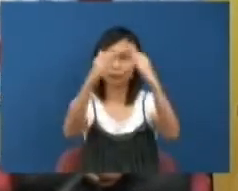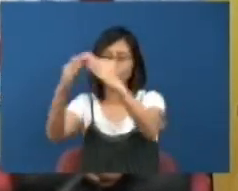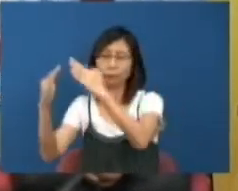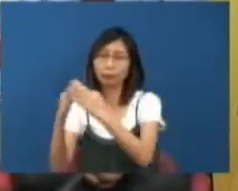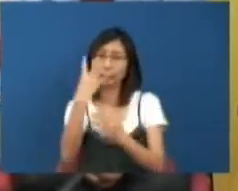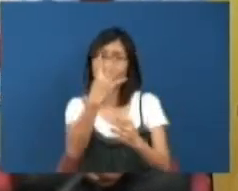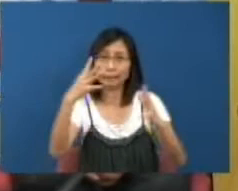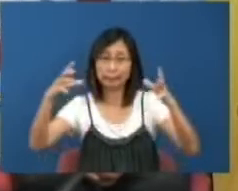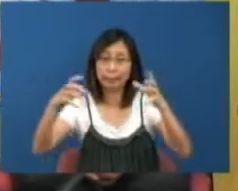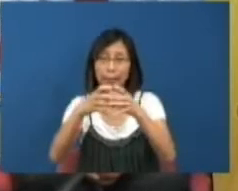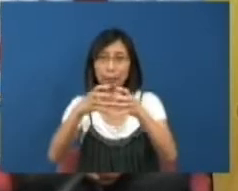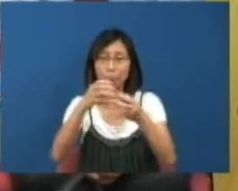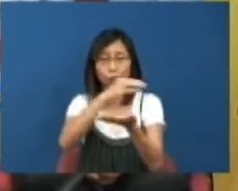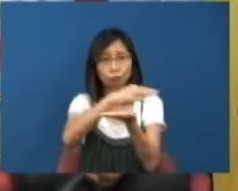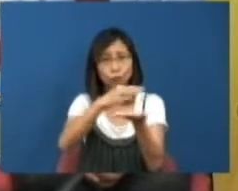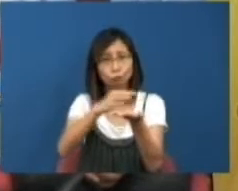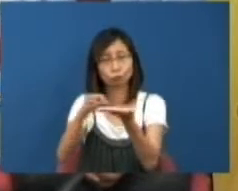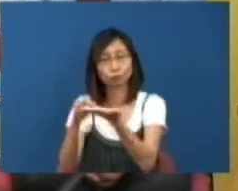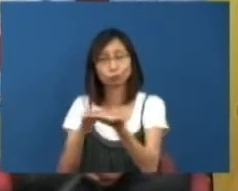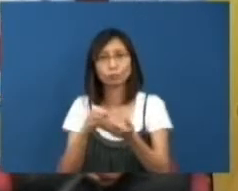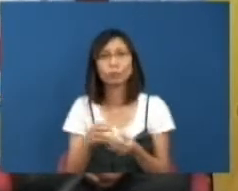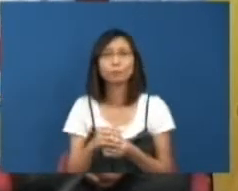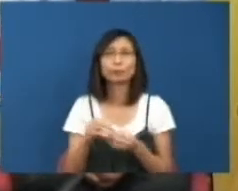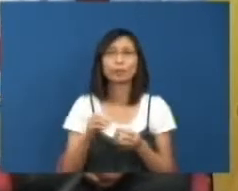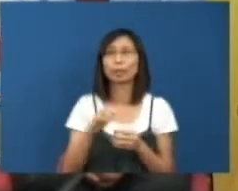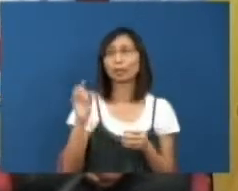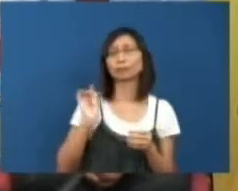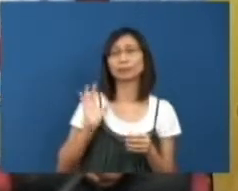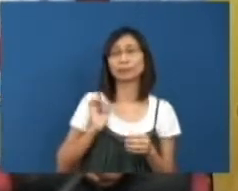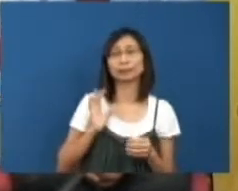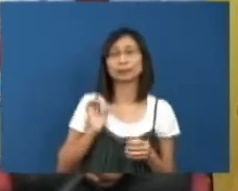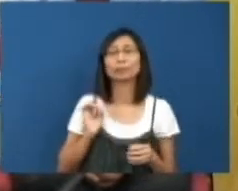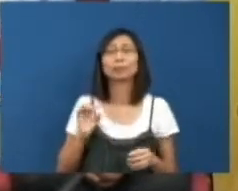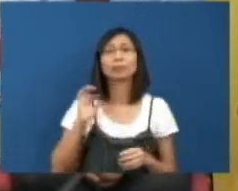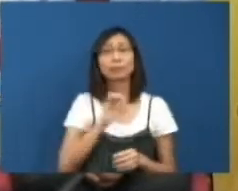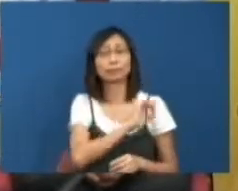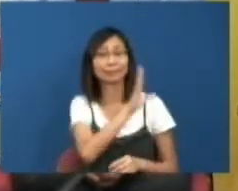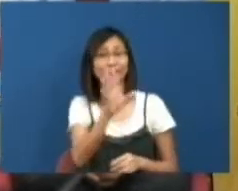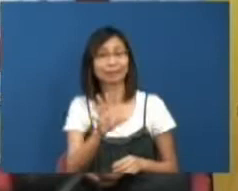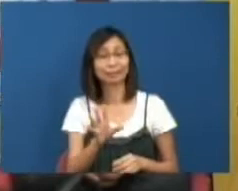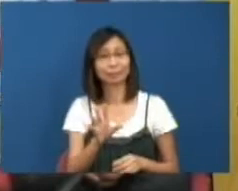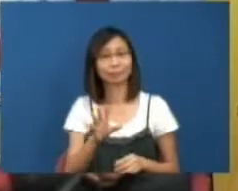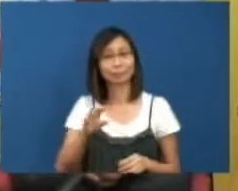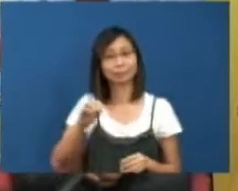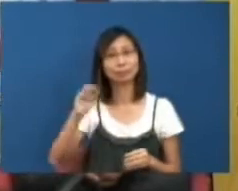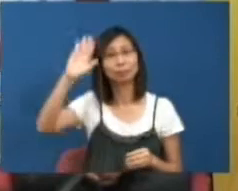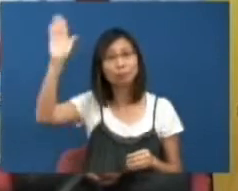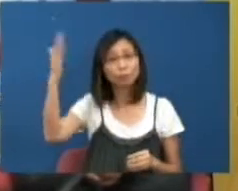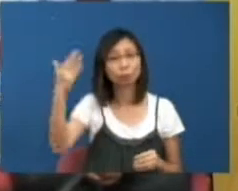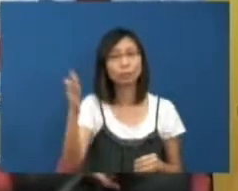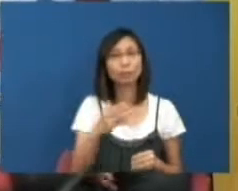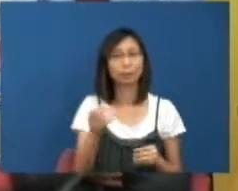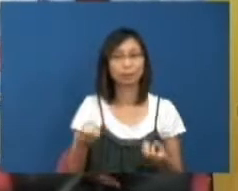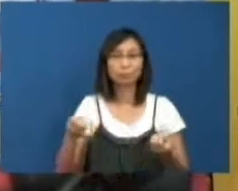樓底高嘅話咧，點樣自然咯，可以調節咯。 係咯，自然嘅 circulate 啊，啲風咧就喺裏邊。就會散到